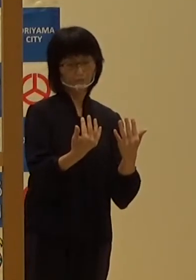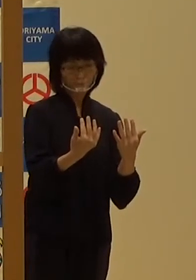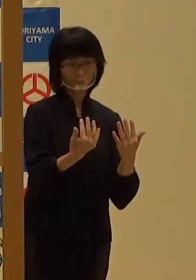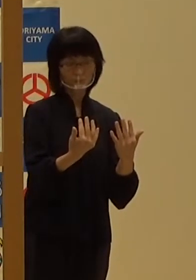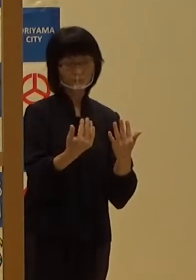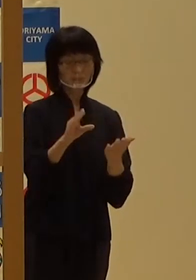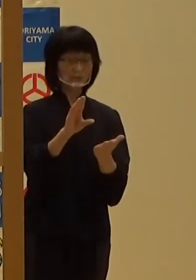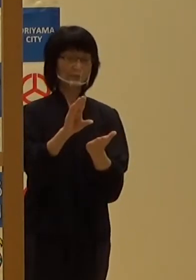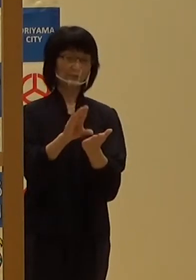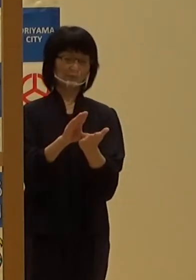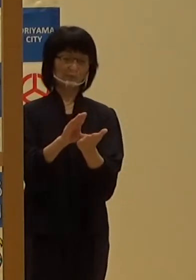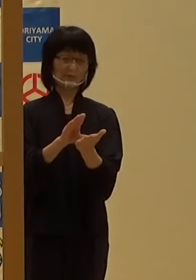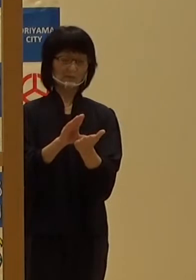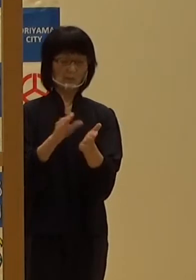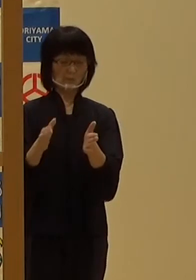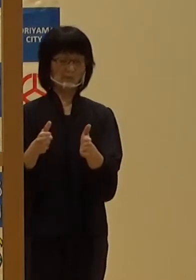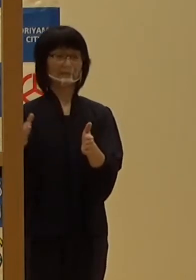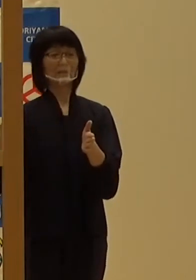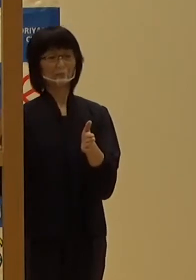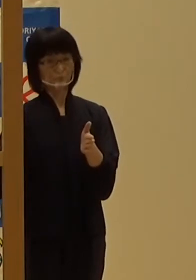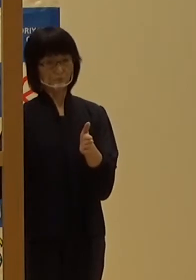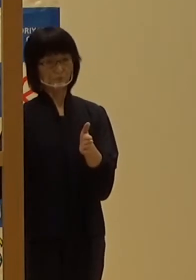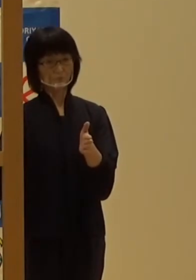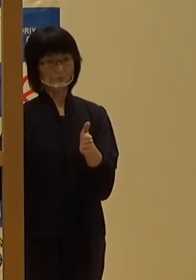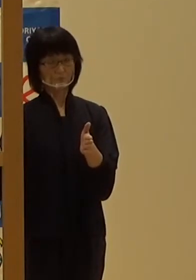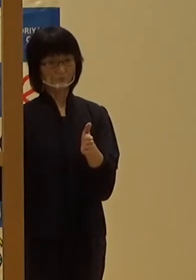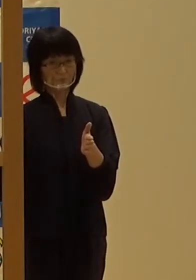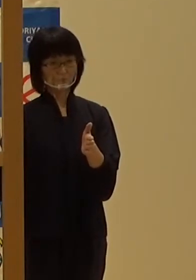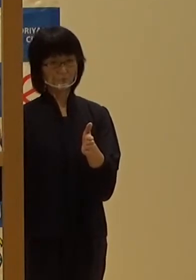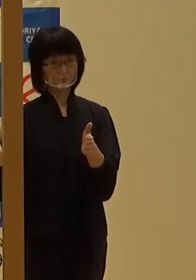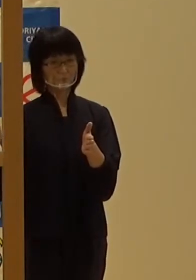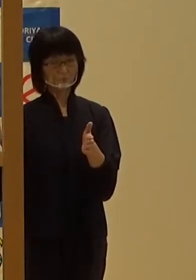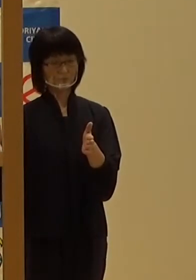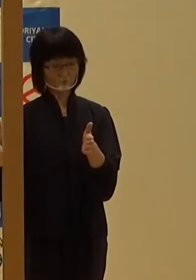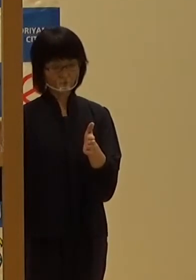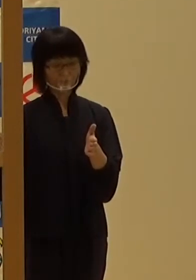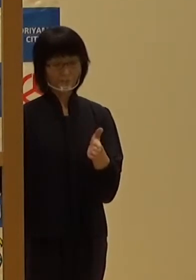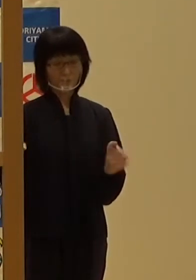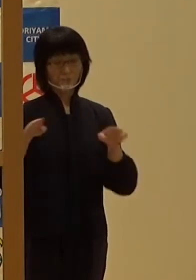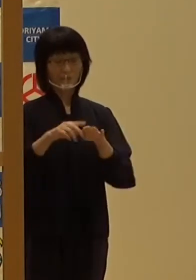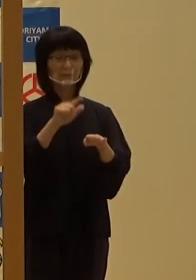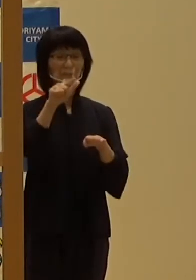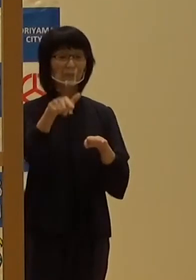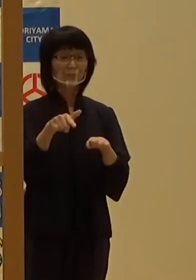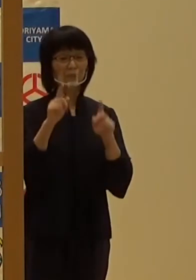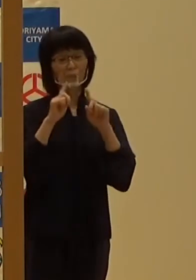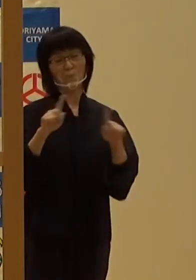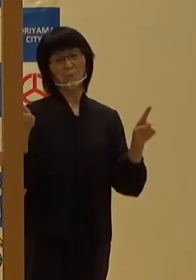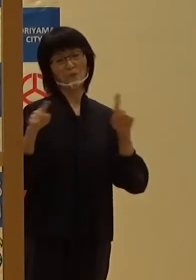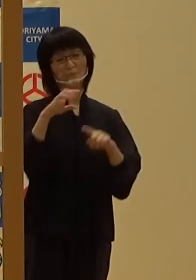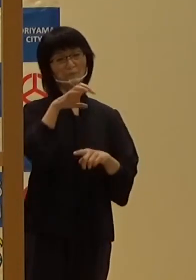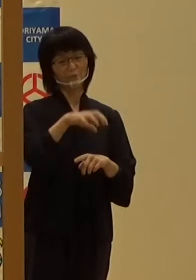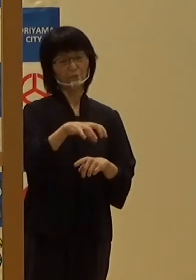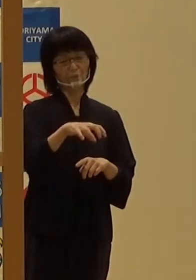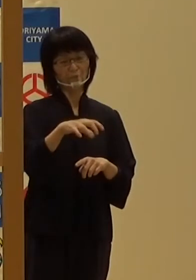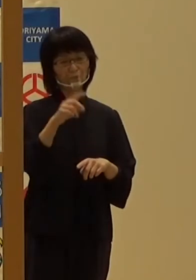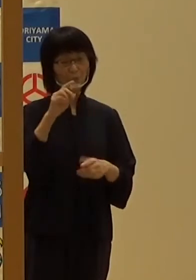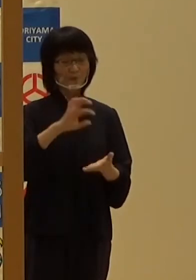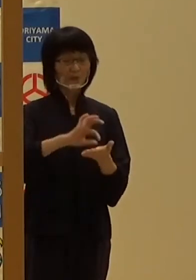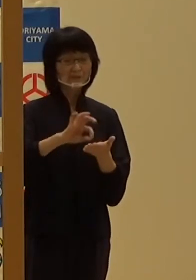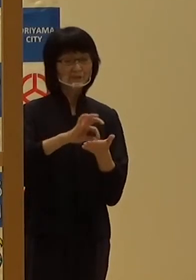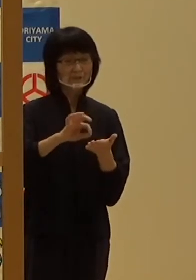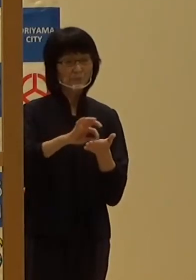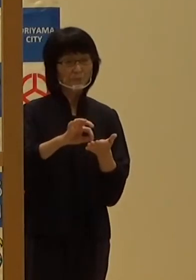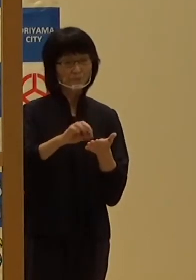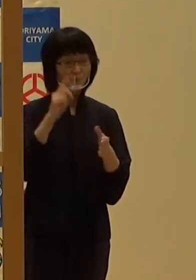駐車場の拡充、野外音楽堂の多目的化や、トイレ改